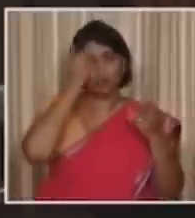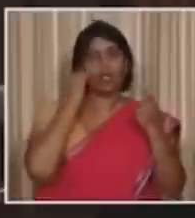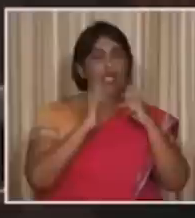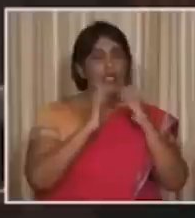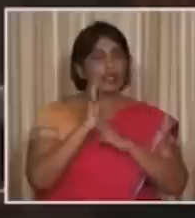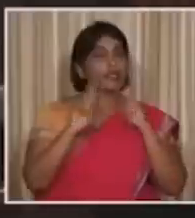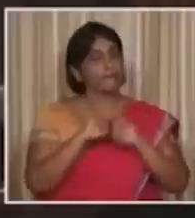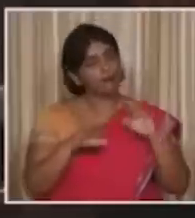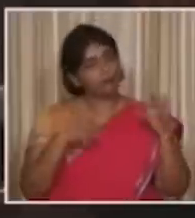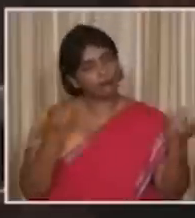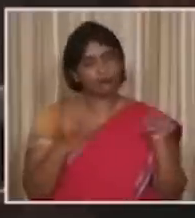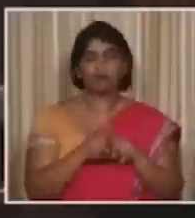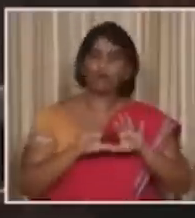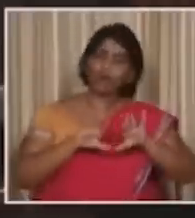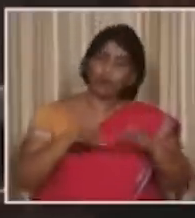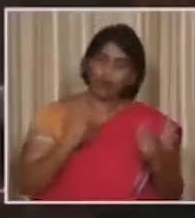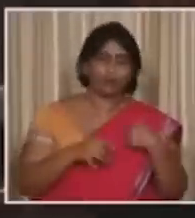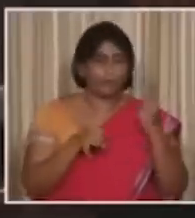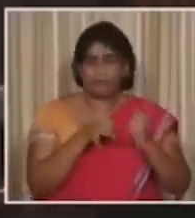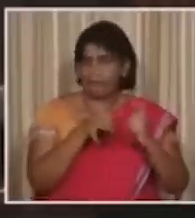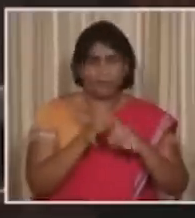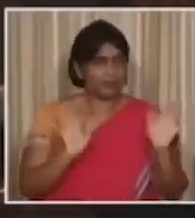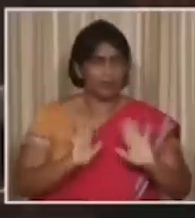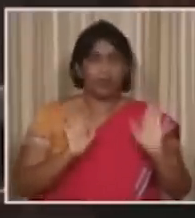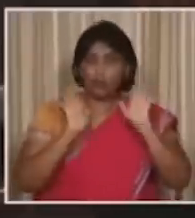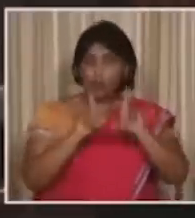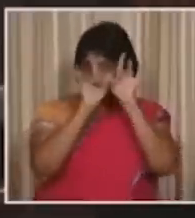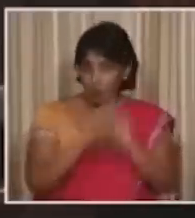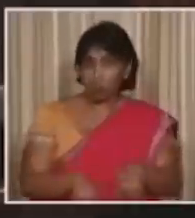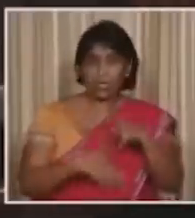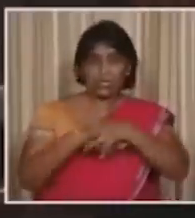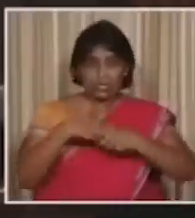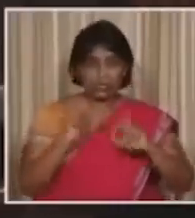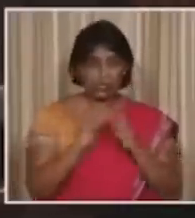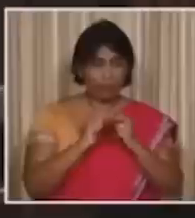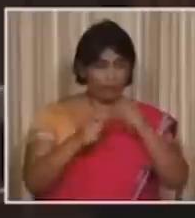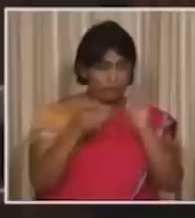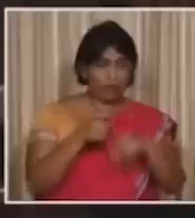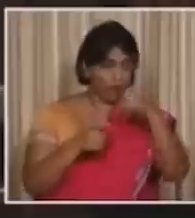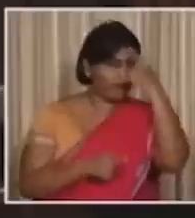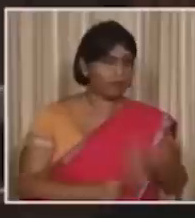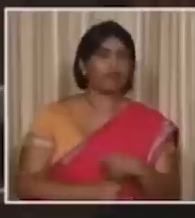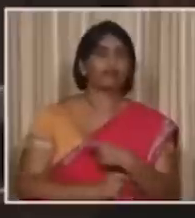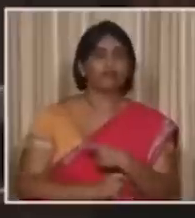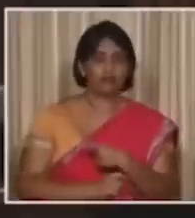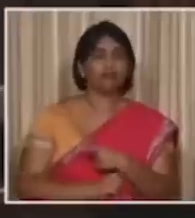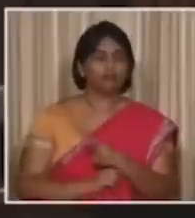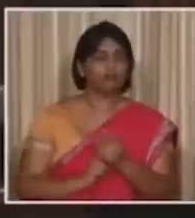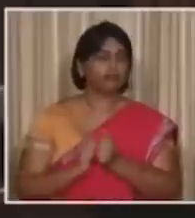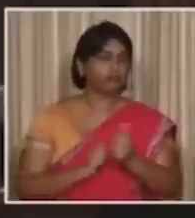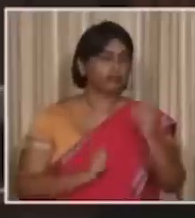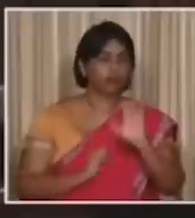இனவாதிகள், உங்களை போல இனவாத அமைச்சர்கள் இந்த தொல்பொருள் சேலனியை வைத்து வடக்கு கிழக்கில் எங்களுடைய காணிகளை சுயரிக்க செய்யறதுதான் எங்களுடைய